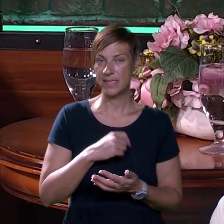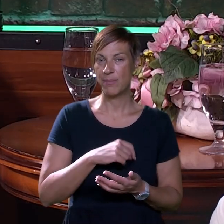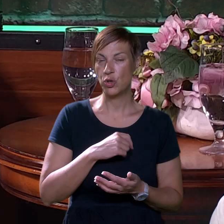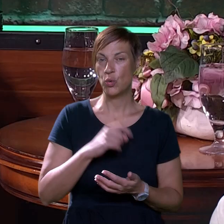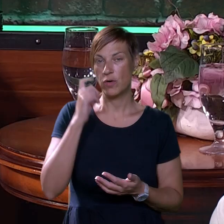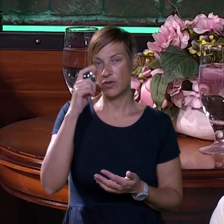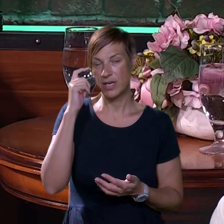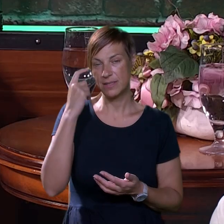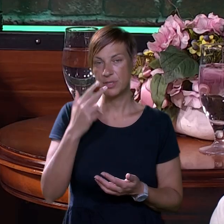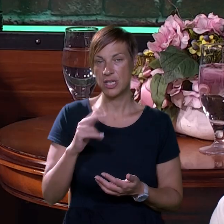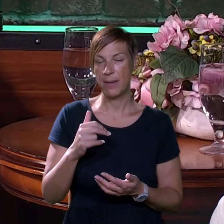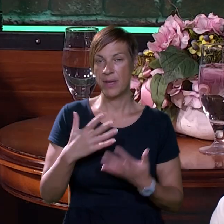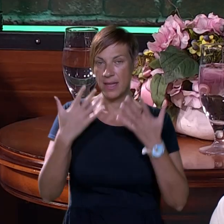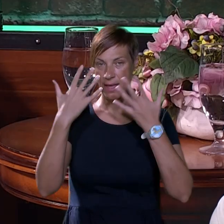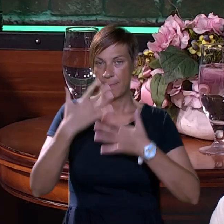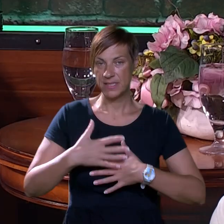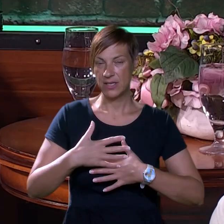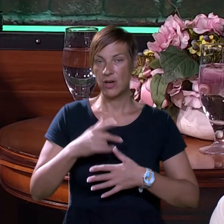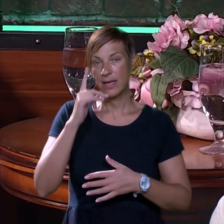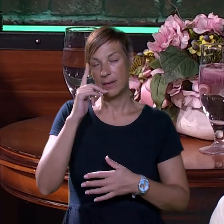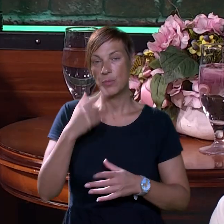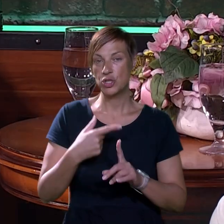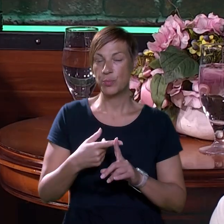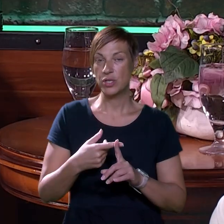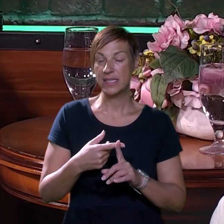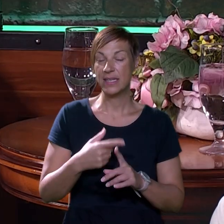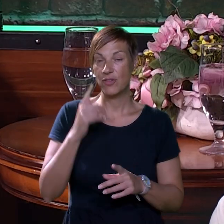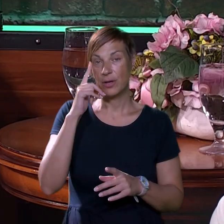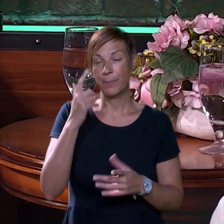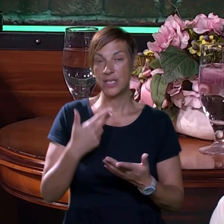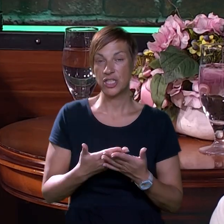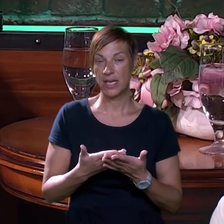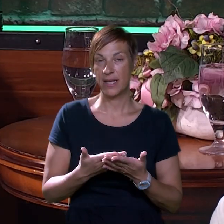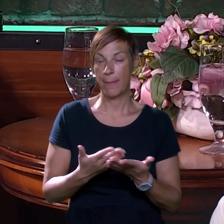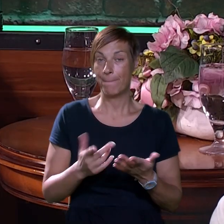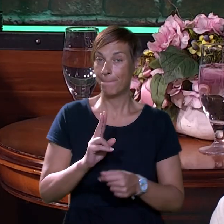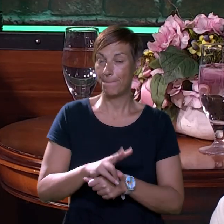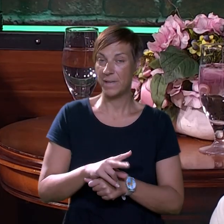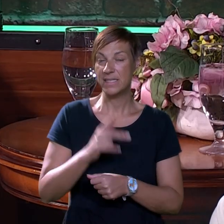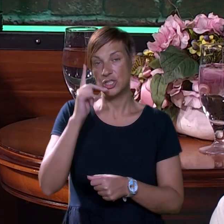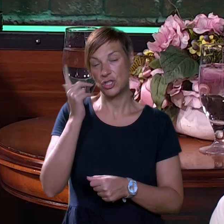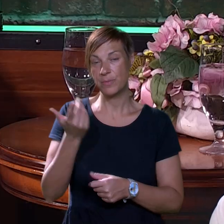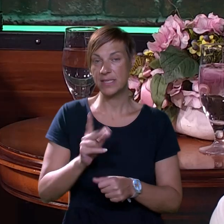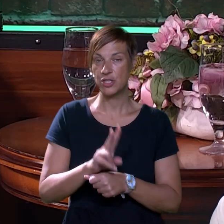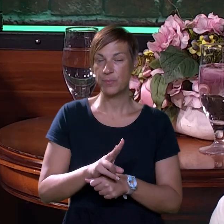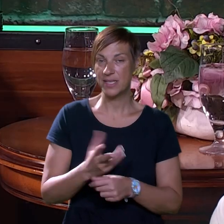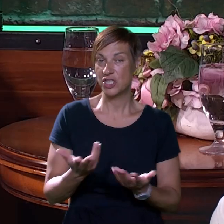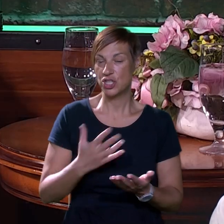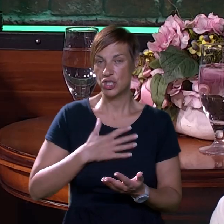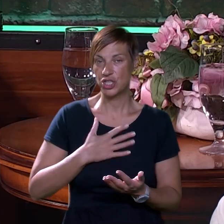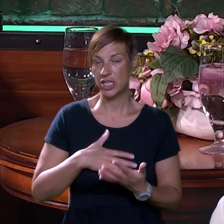duhovno razmišljanje. Imate u psihologiji moć pozitivnog mišljenja. Znači, pazi šta misliš, pazi šta